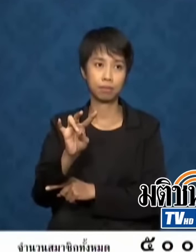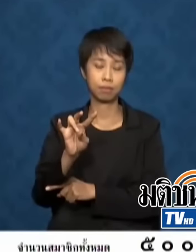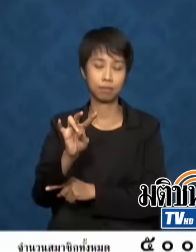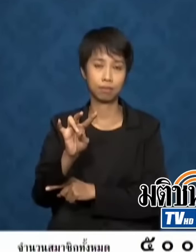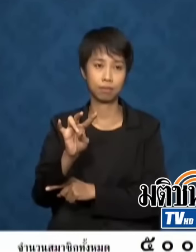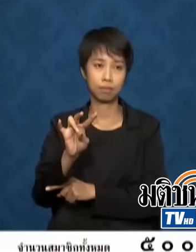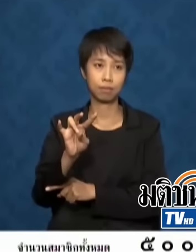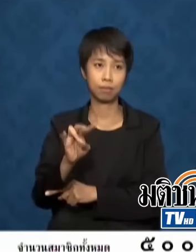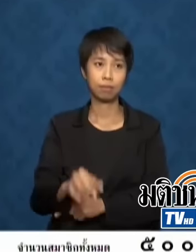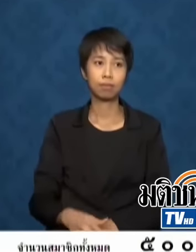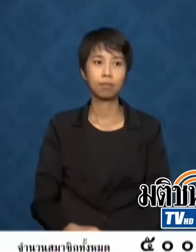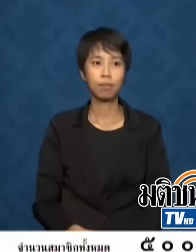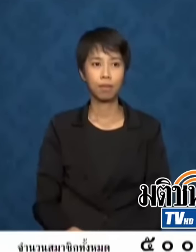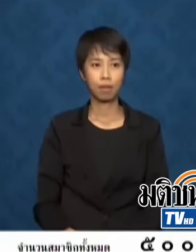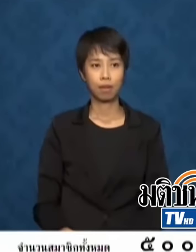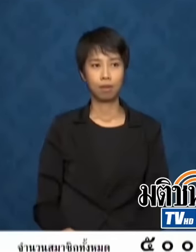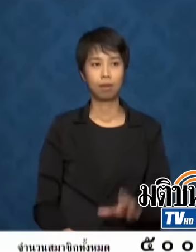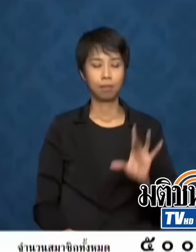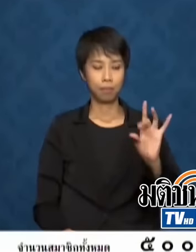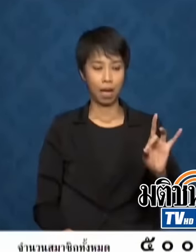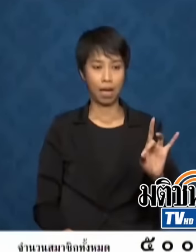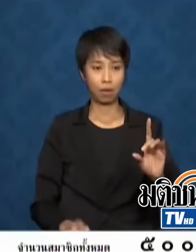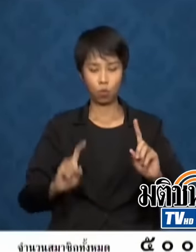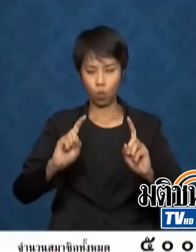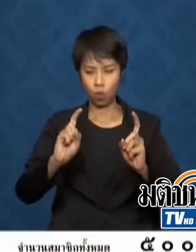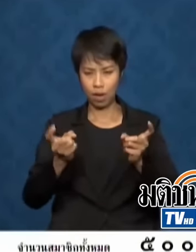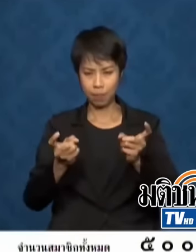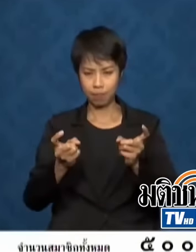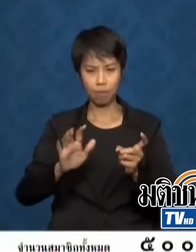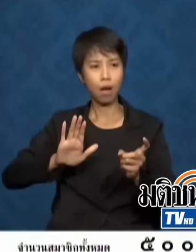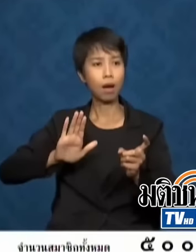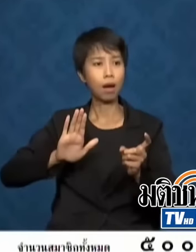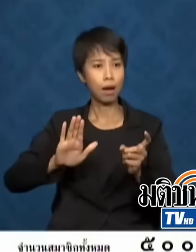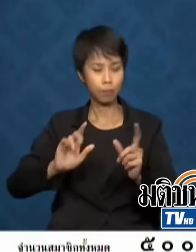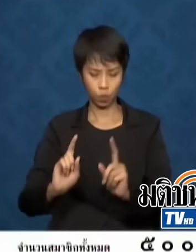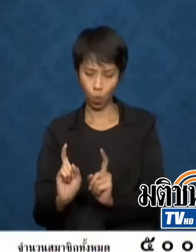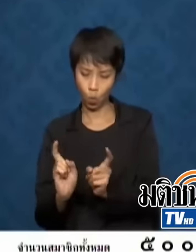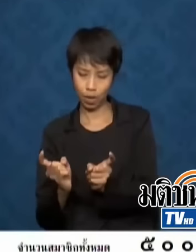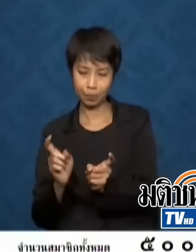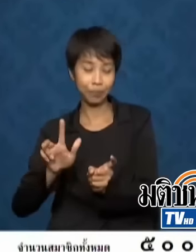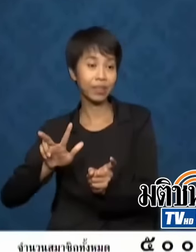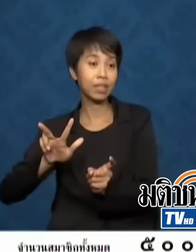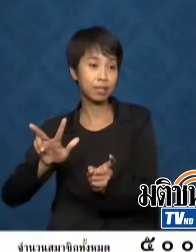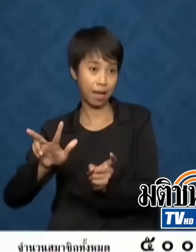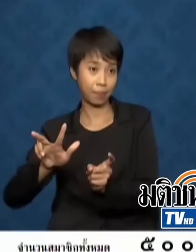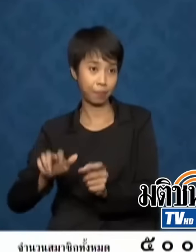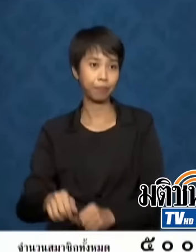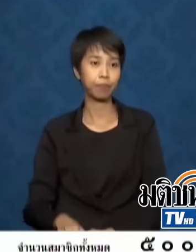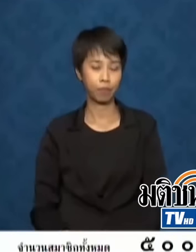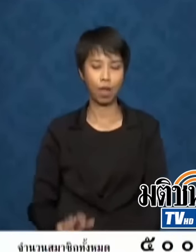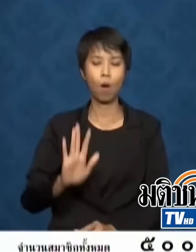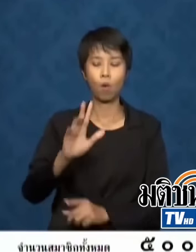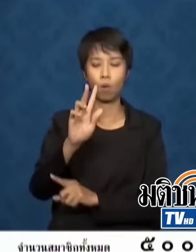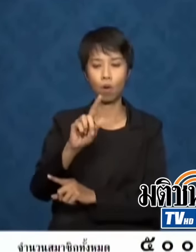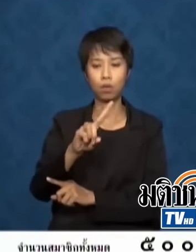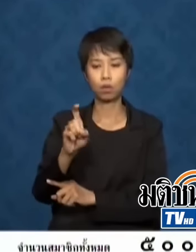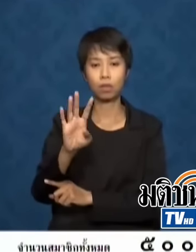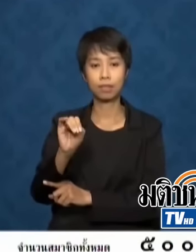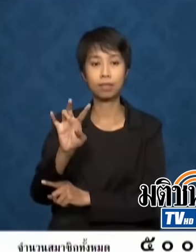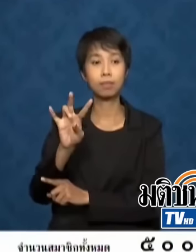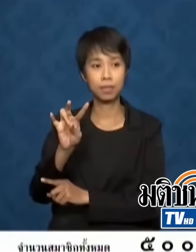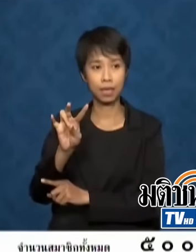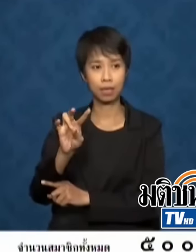เป็น8วงเล็บที่ต้องห้ามในวงเล็บ3ของข้อบังคับการประชุมข้อ147เป็นเรื่อง